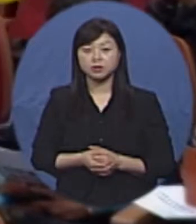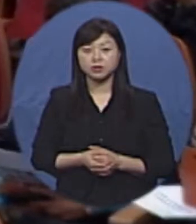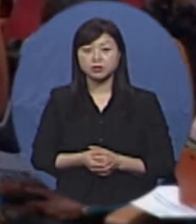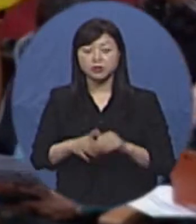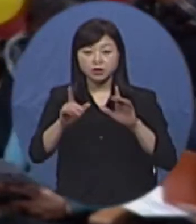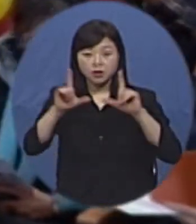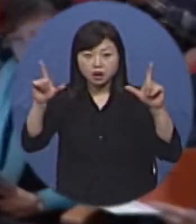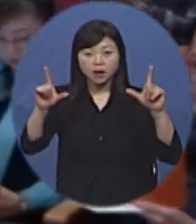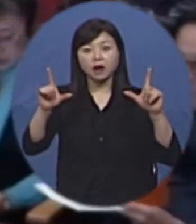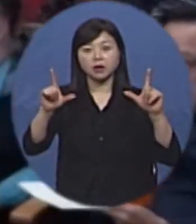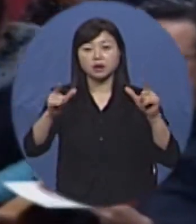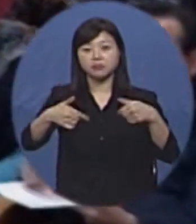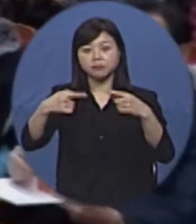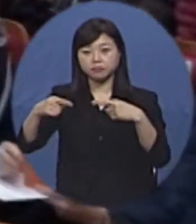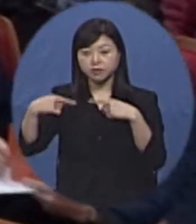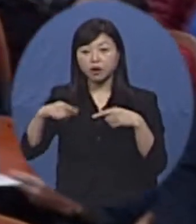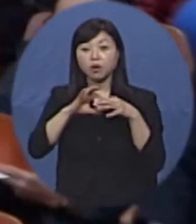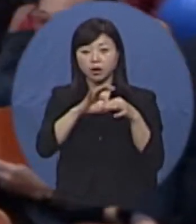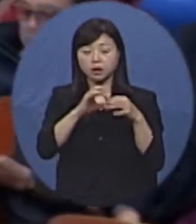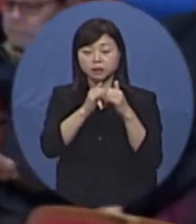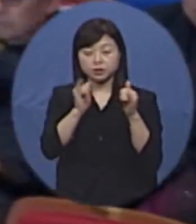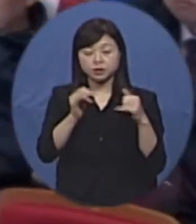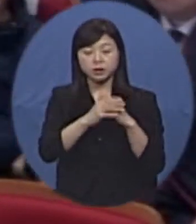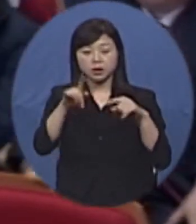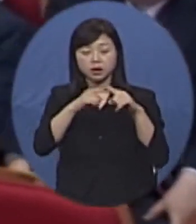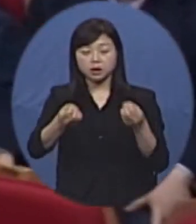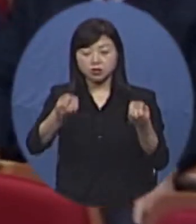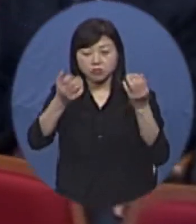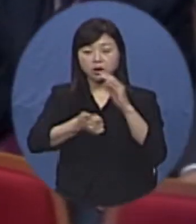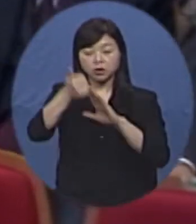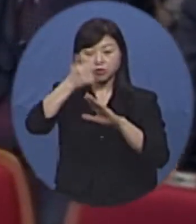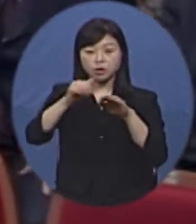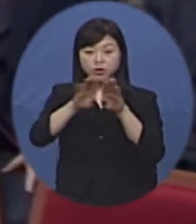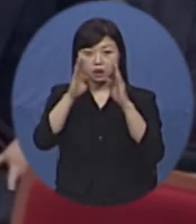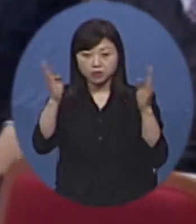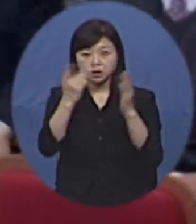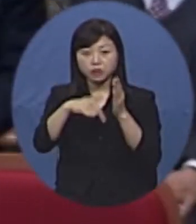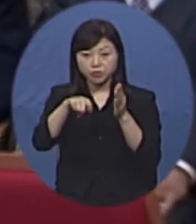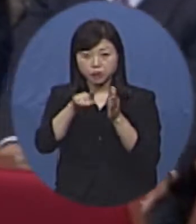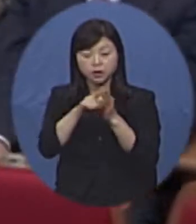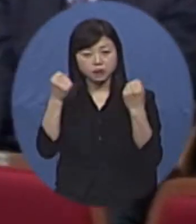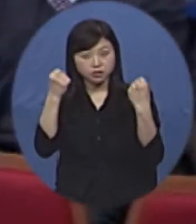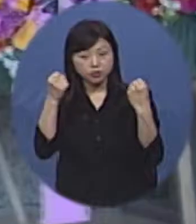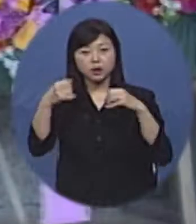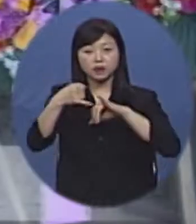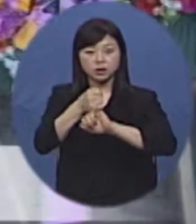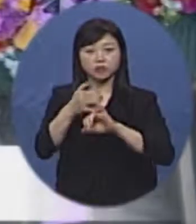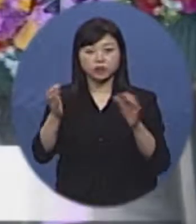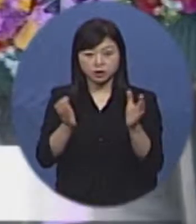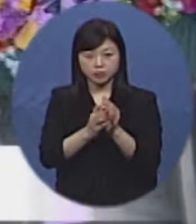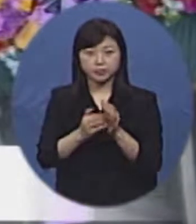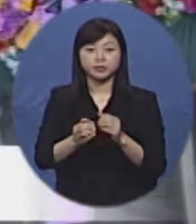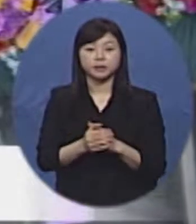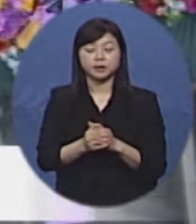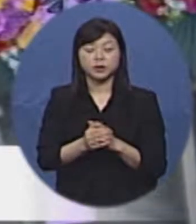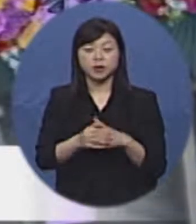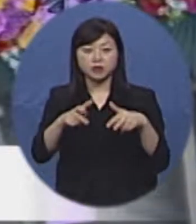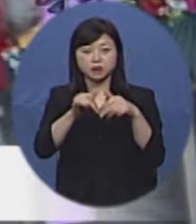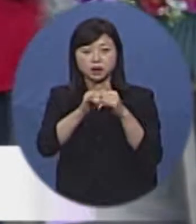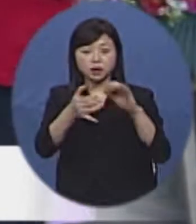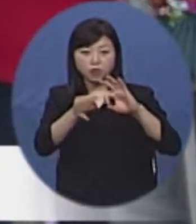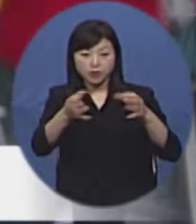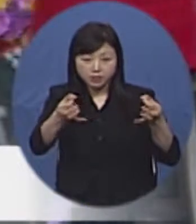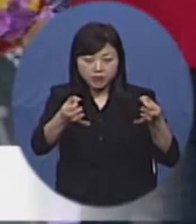더불어 이날 자리에 참석한 관계자들은 대회 성공 개최를 위한 응원을 약속했습니다. 패럴림픽 전에